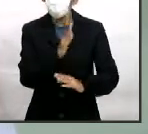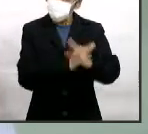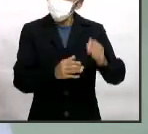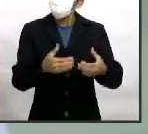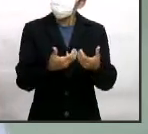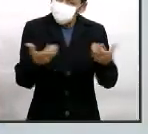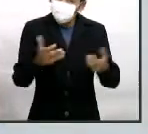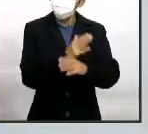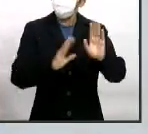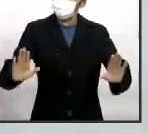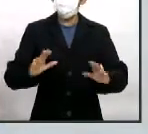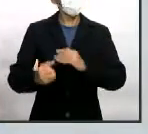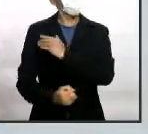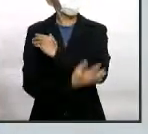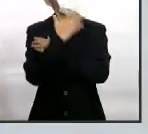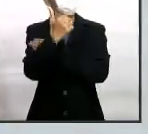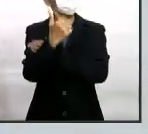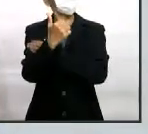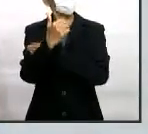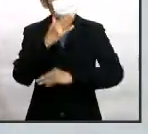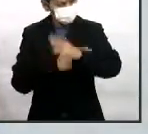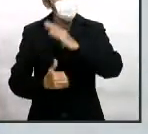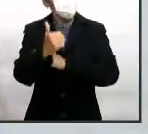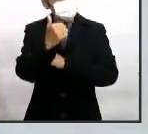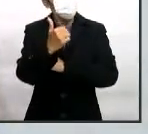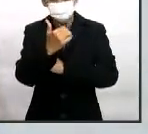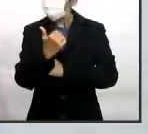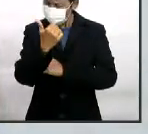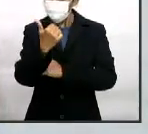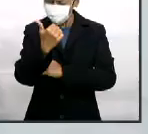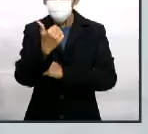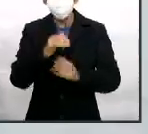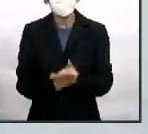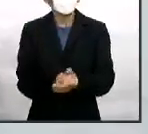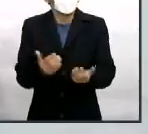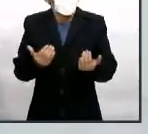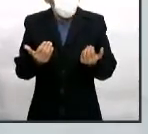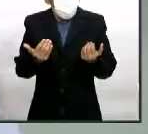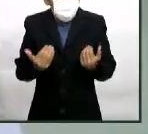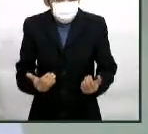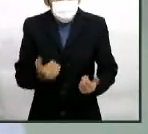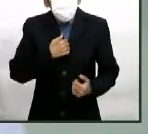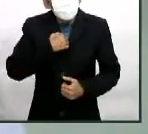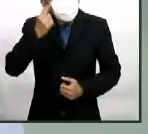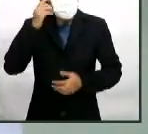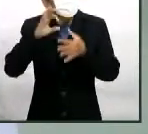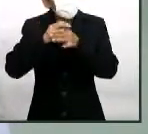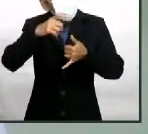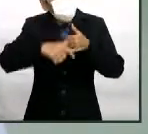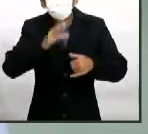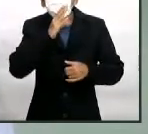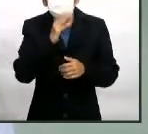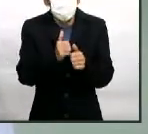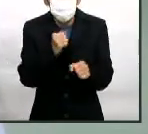การอีกมันเป็นโอกาสที่มากที่สุด ครับ มากกว่าคนปกติที่ซ้ำไปแต่วันนี้มันอยู่ที่มุมมองของนักกีฬาว่าสมม